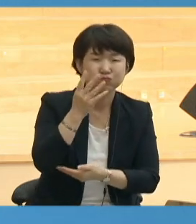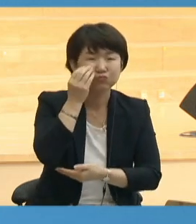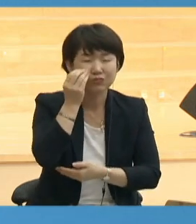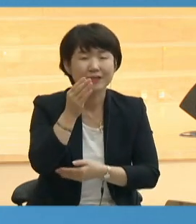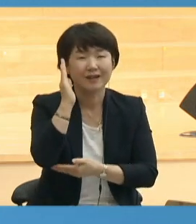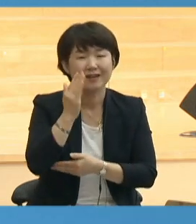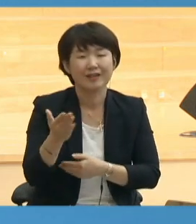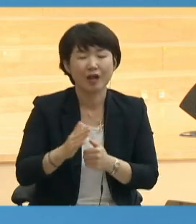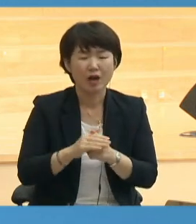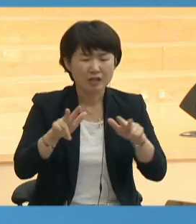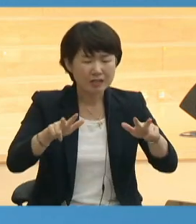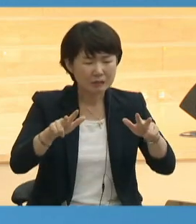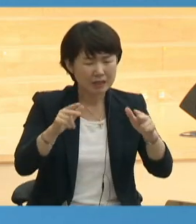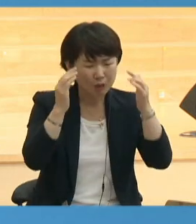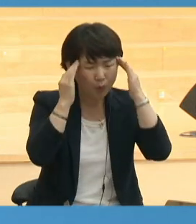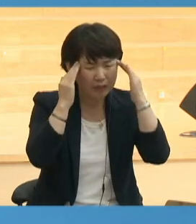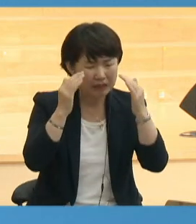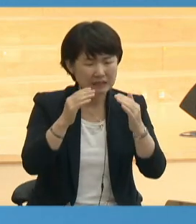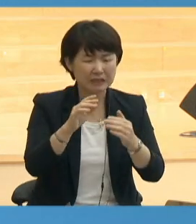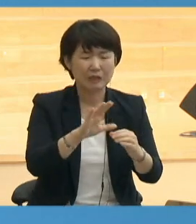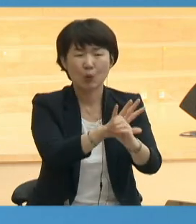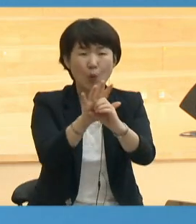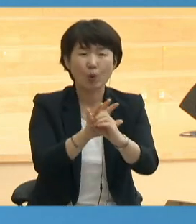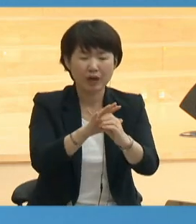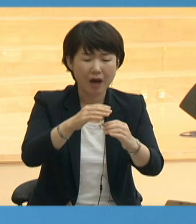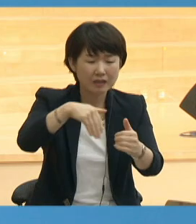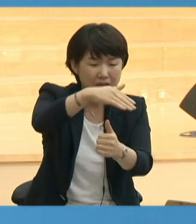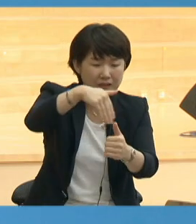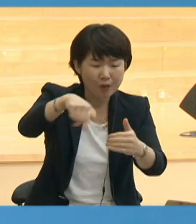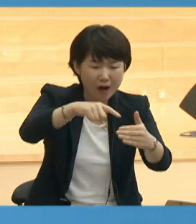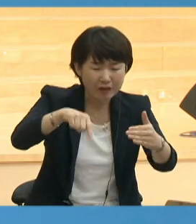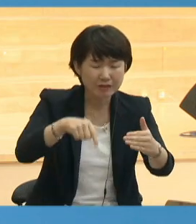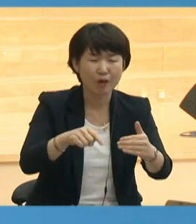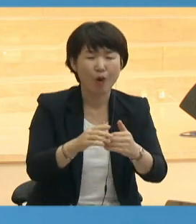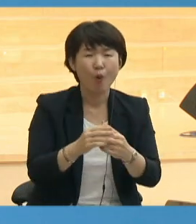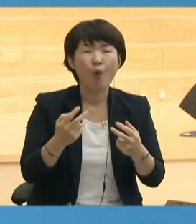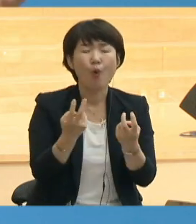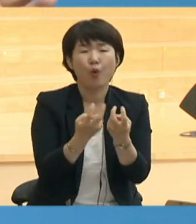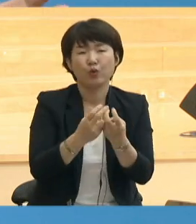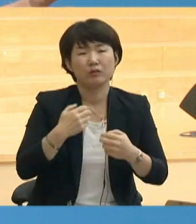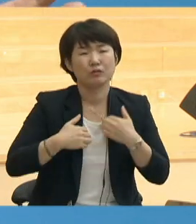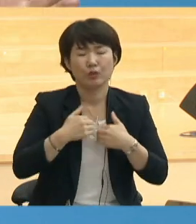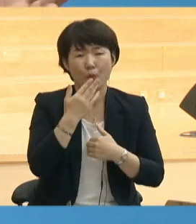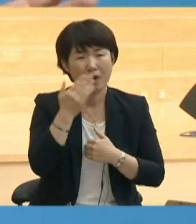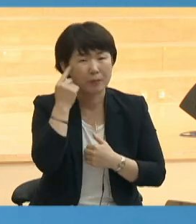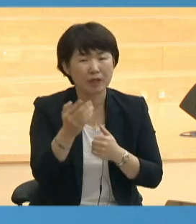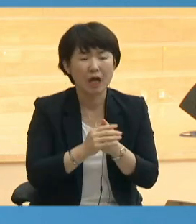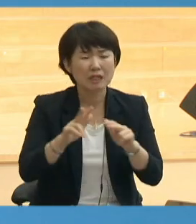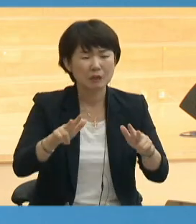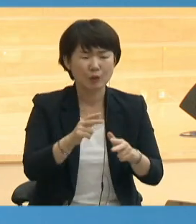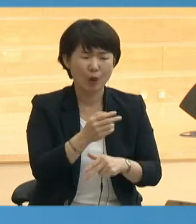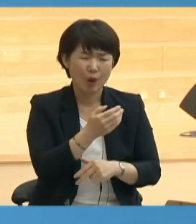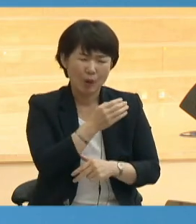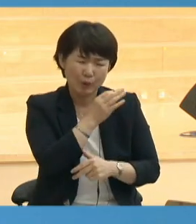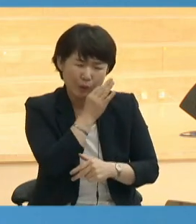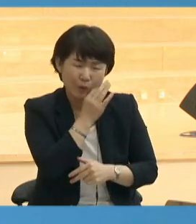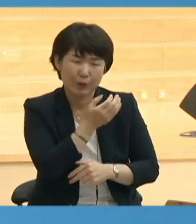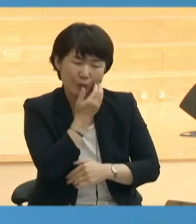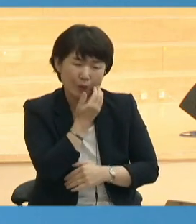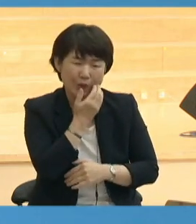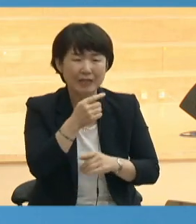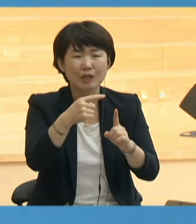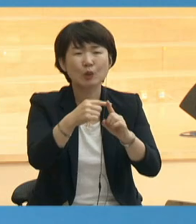이런 상황 속에 컬러나 장 왕 속에 어떻게 우리가 즐거 할 수 있단 말이에요 특히나 수치를 다하고 있는 한국교회를 생각하면